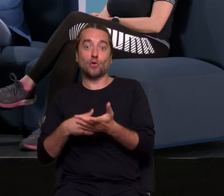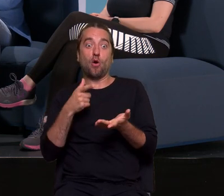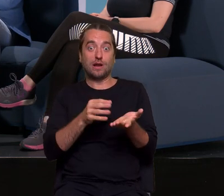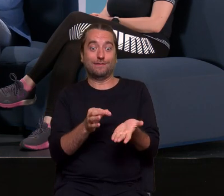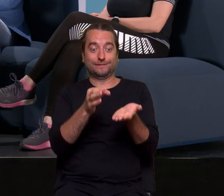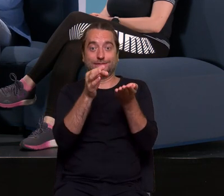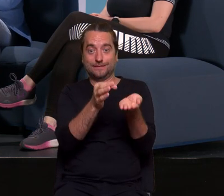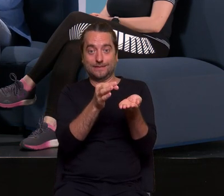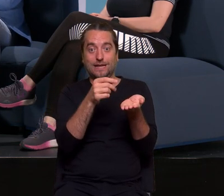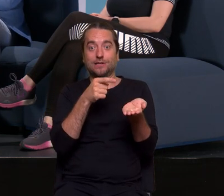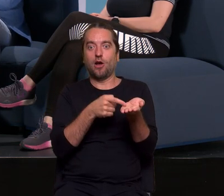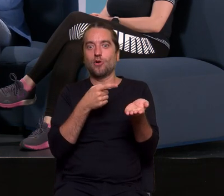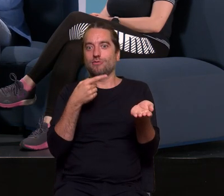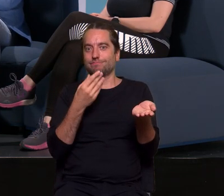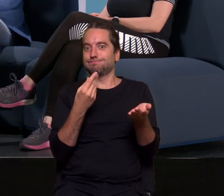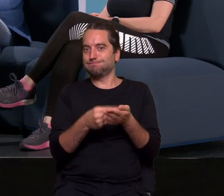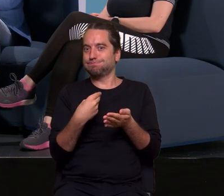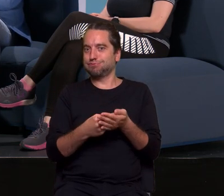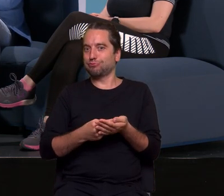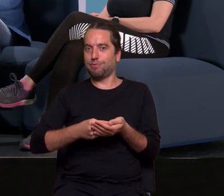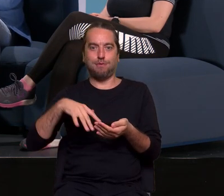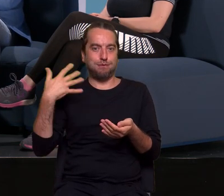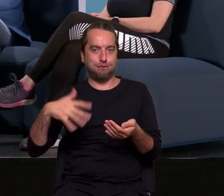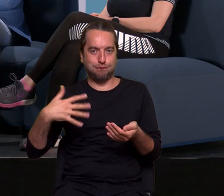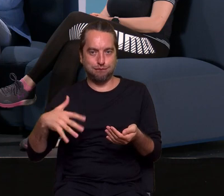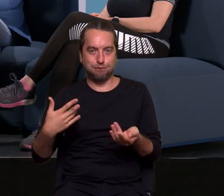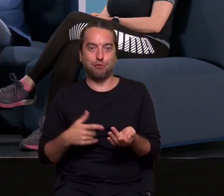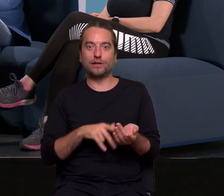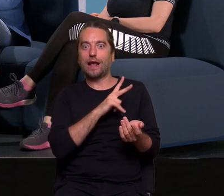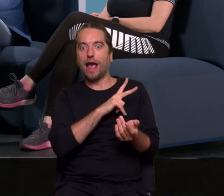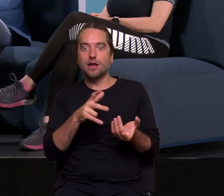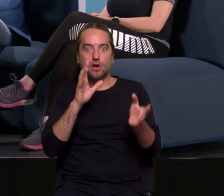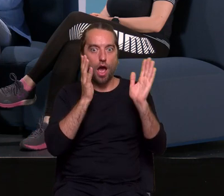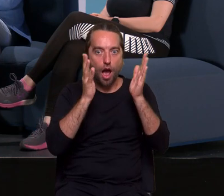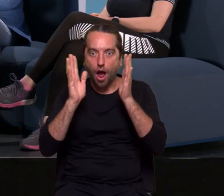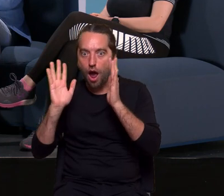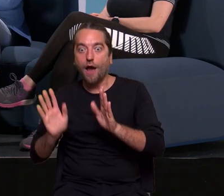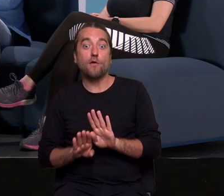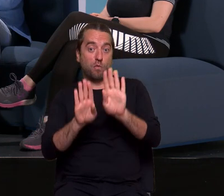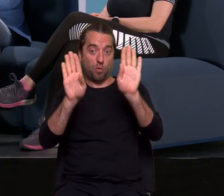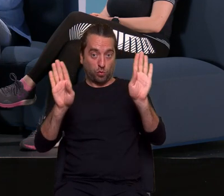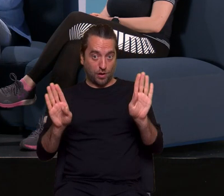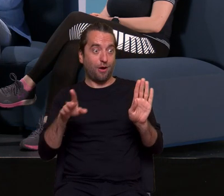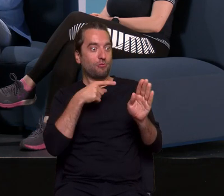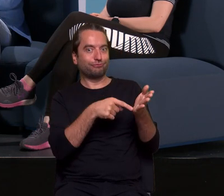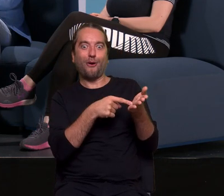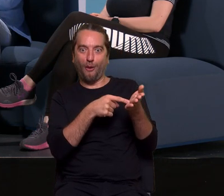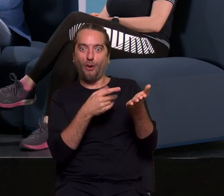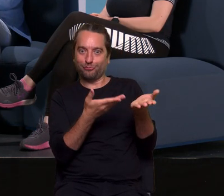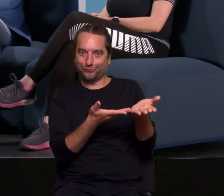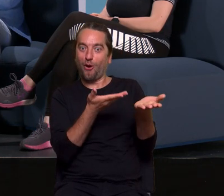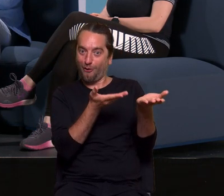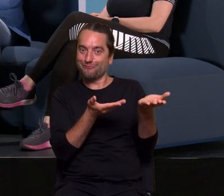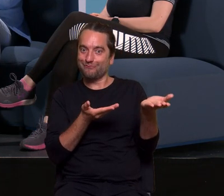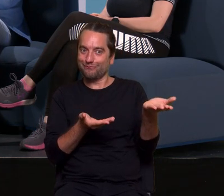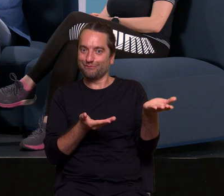by dużą cenę i wszyscy by ją oglądali. Trafiłaby do muzeum i byłoby, prawda, napisane, że ona